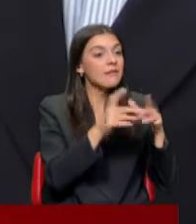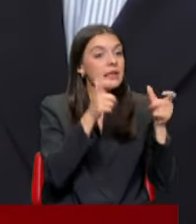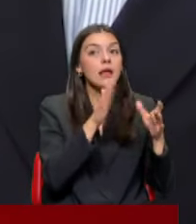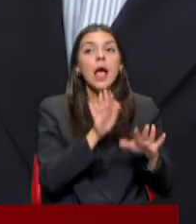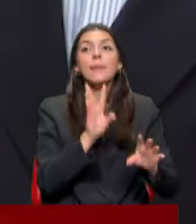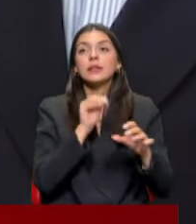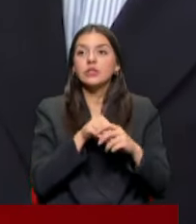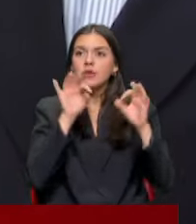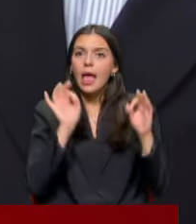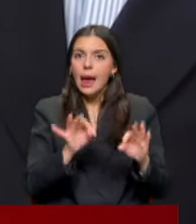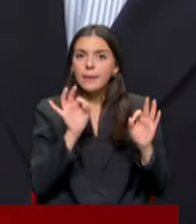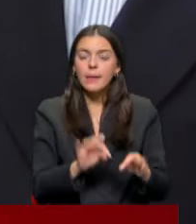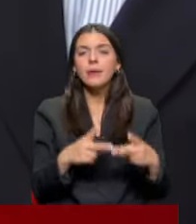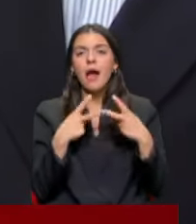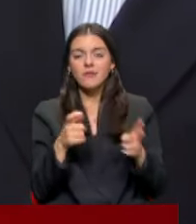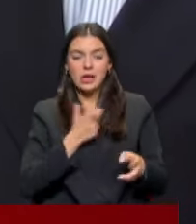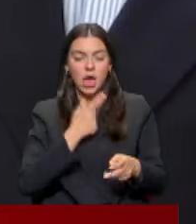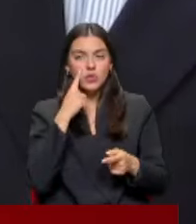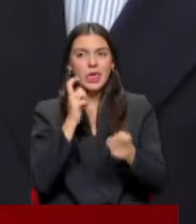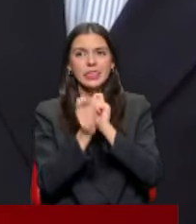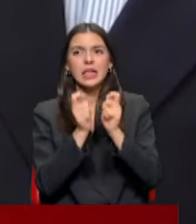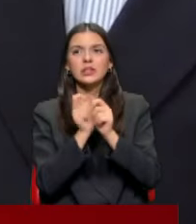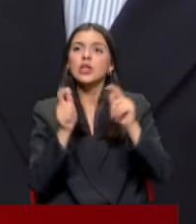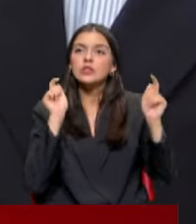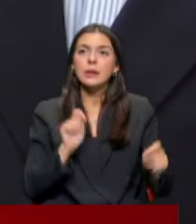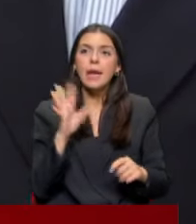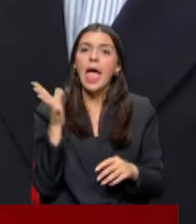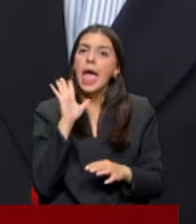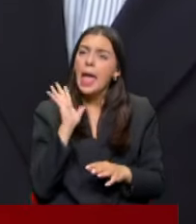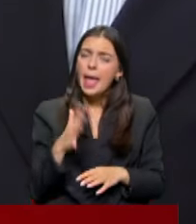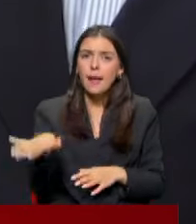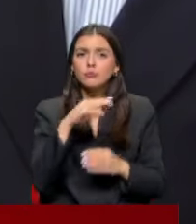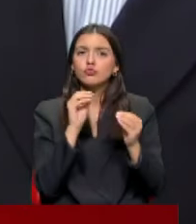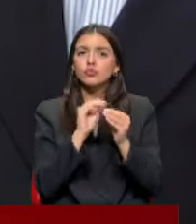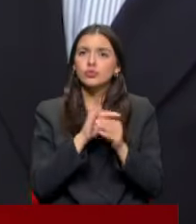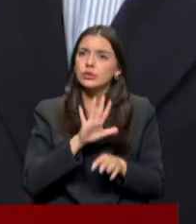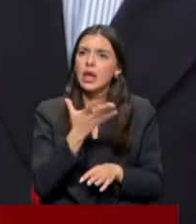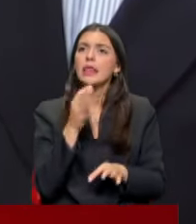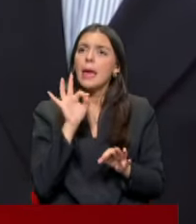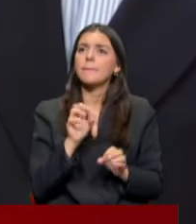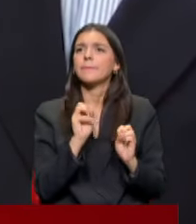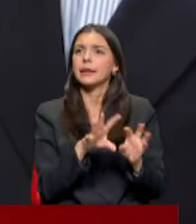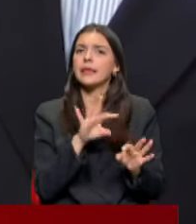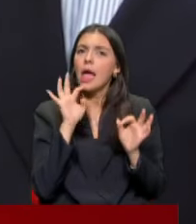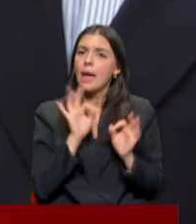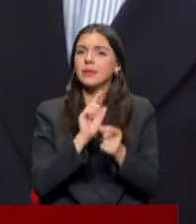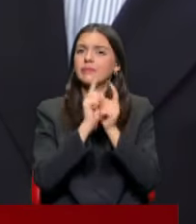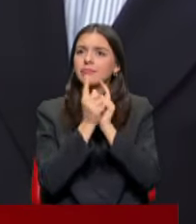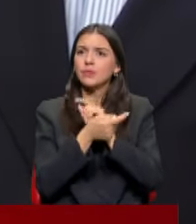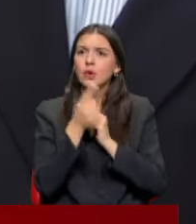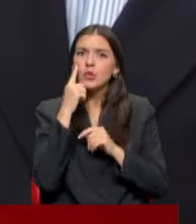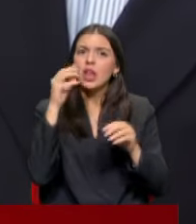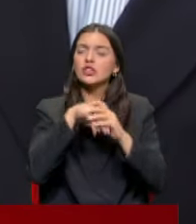için sürekli infaz yasasında değişiklikler yapılarak hem suçlar caydırıcı olmaktan çıkarıldı, hem de pek çok